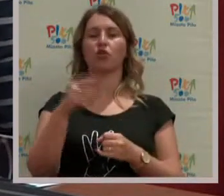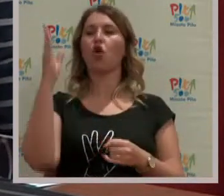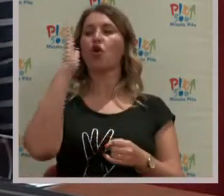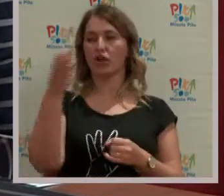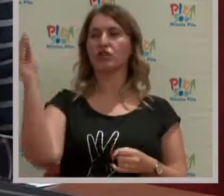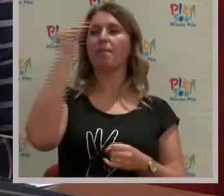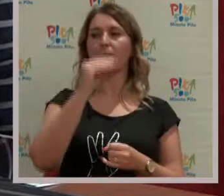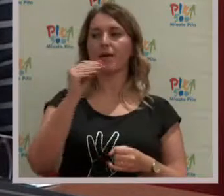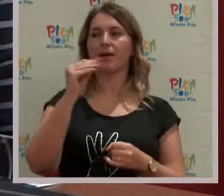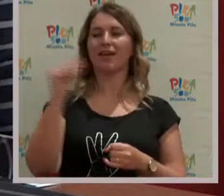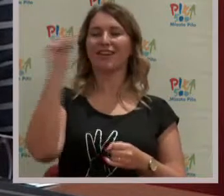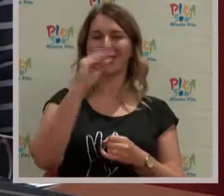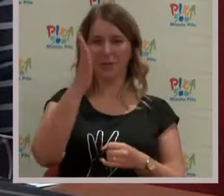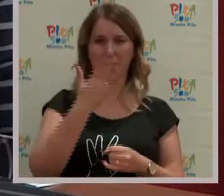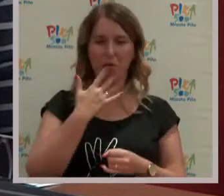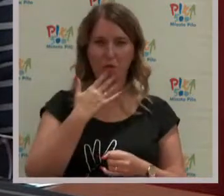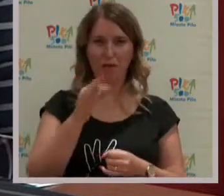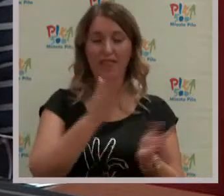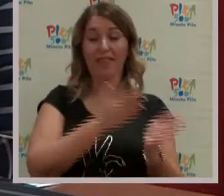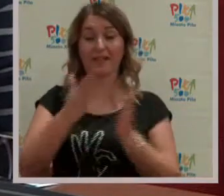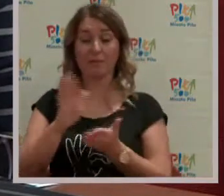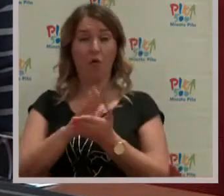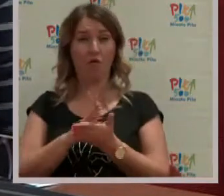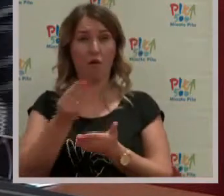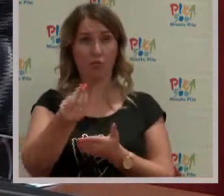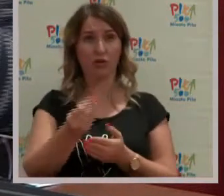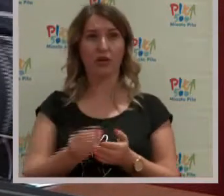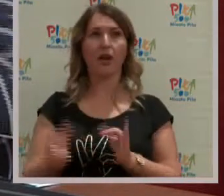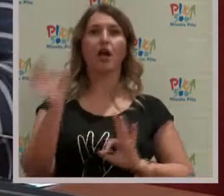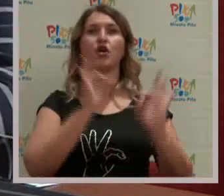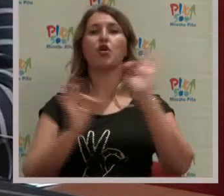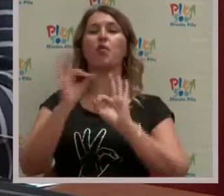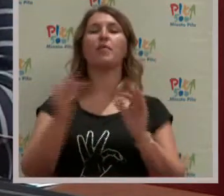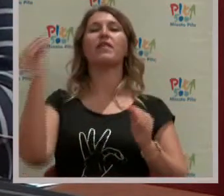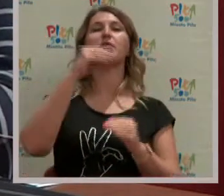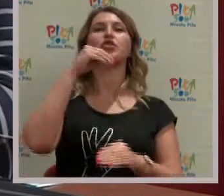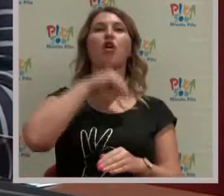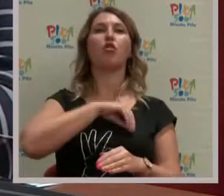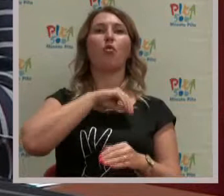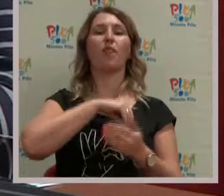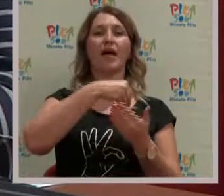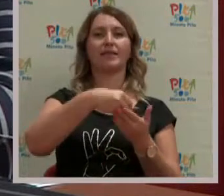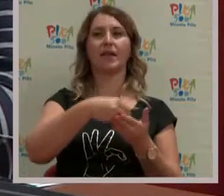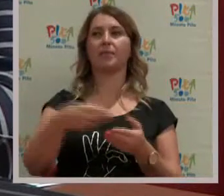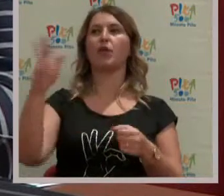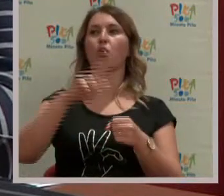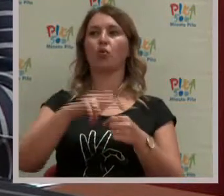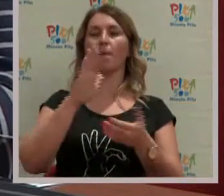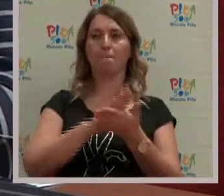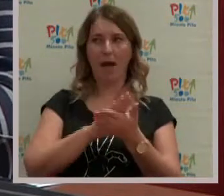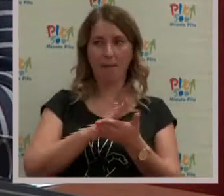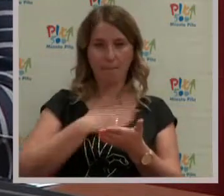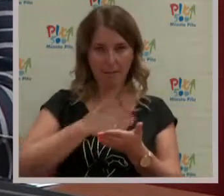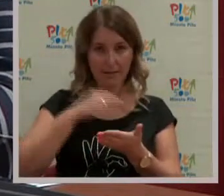a także korygujemy dotacje które zapisane mamy w